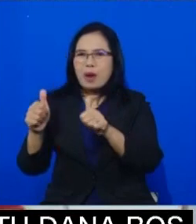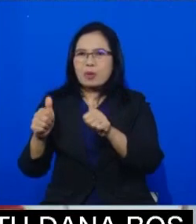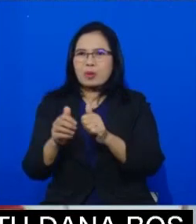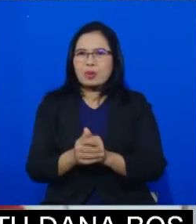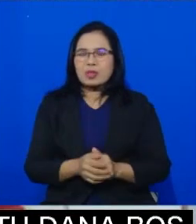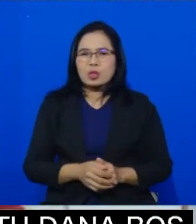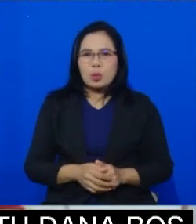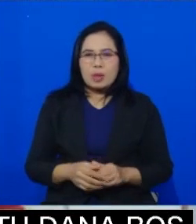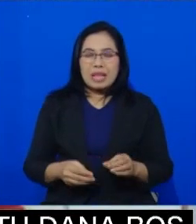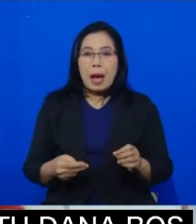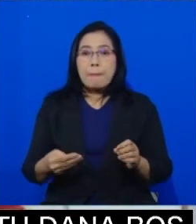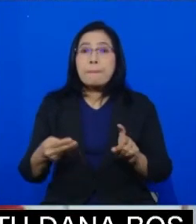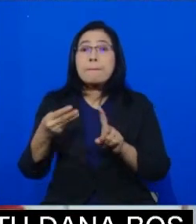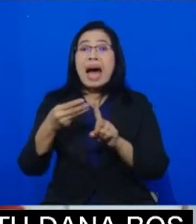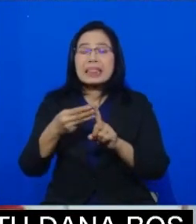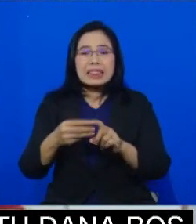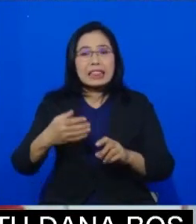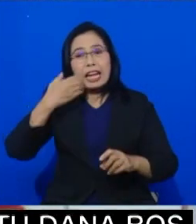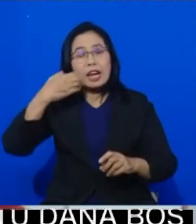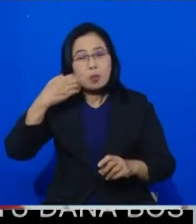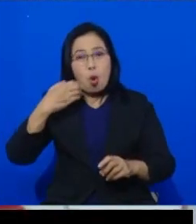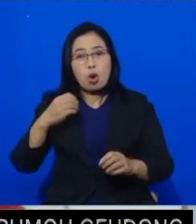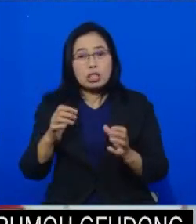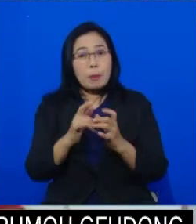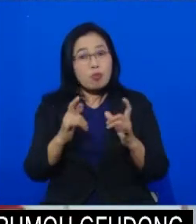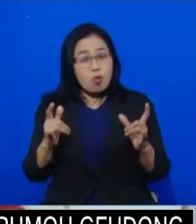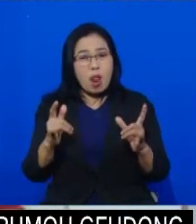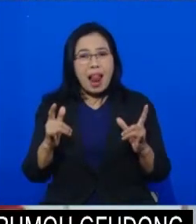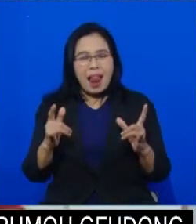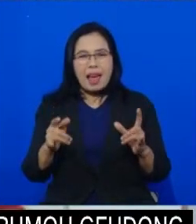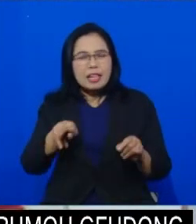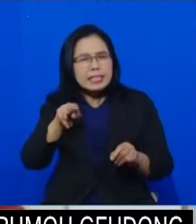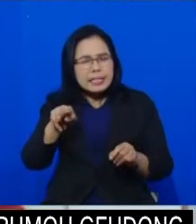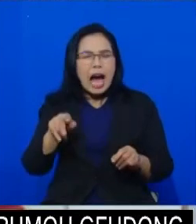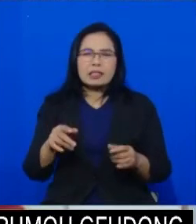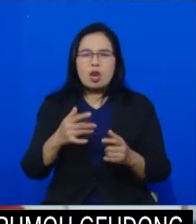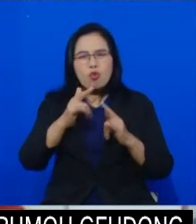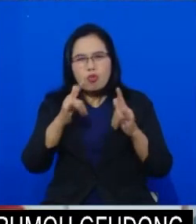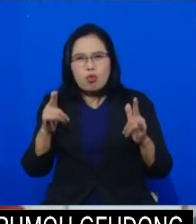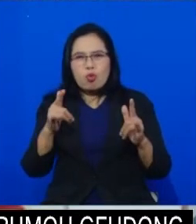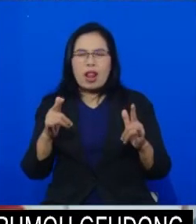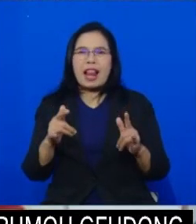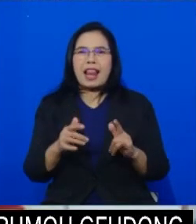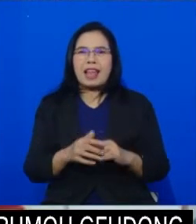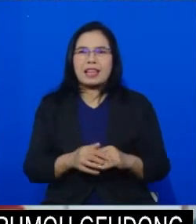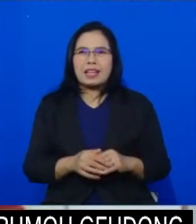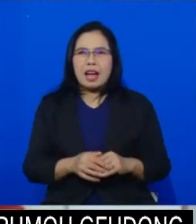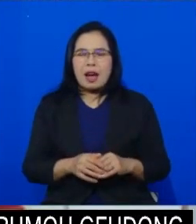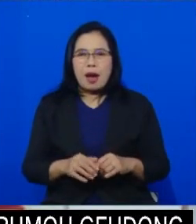baterai handphone sampai penuh atau bisa kita cas juga. Pakai lampu juga. Iya, pakai